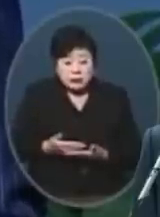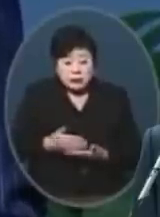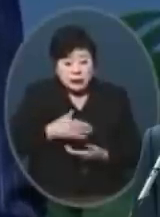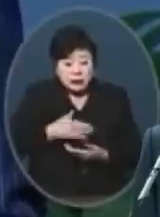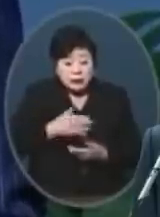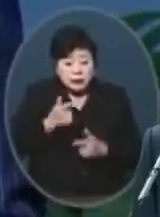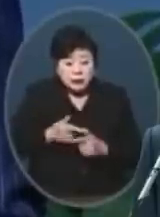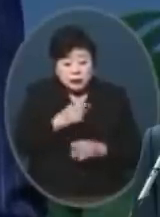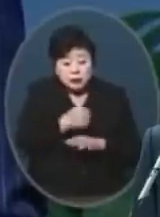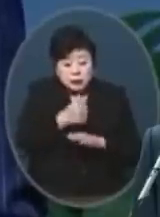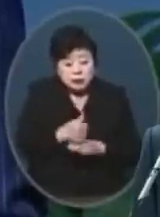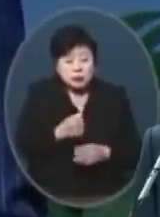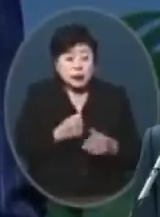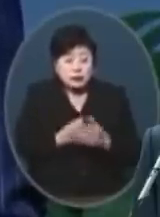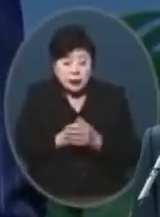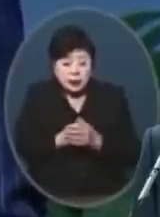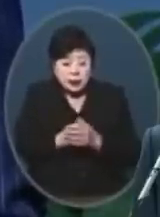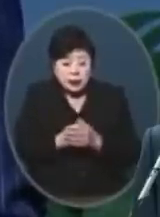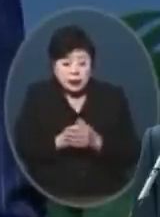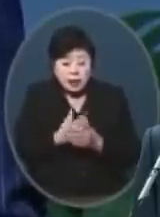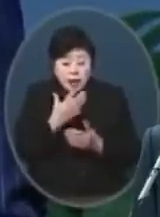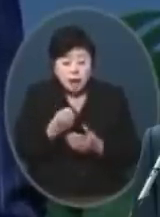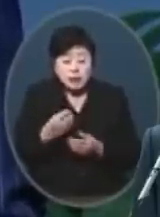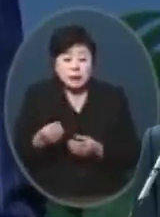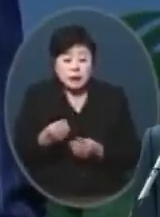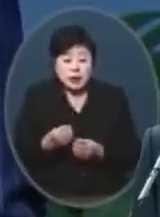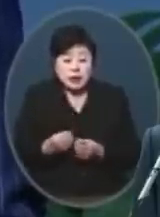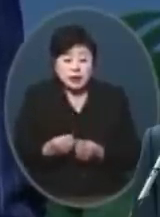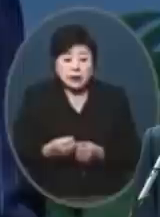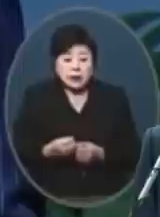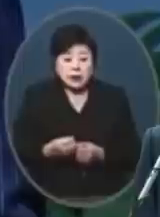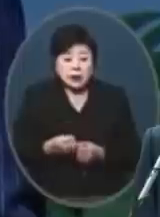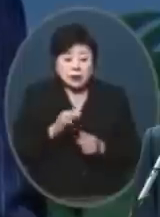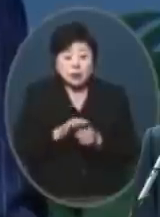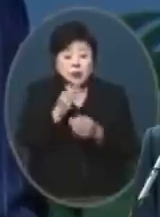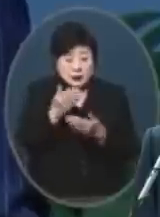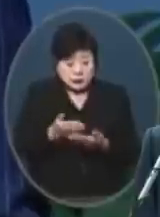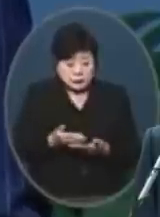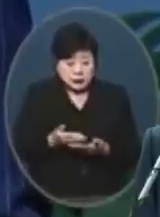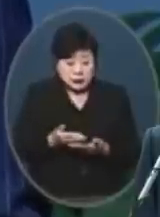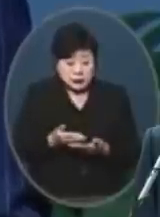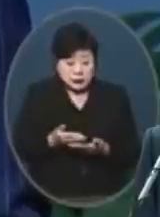나는 예수를 믿음으로 아브라함의 복을 받았습니다.